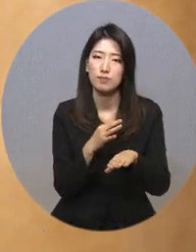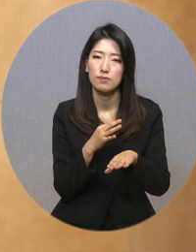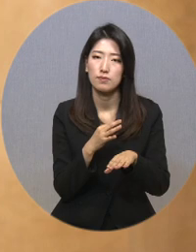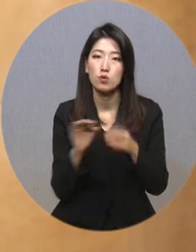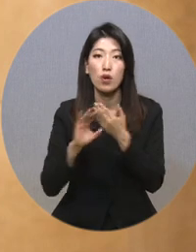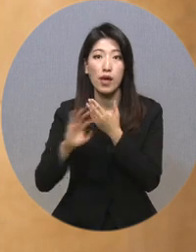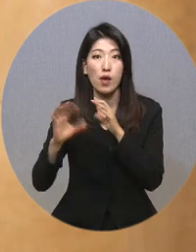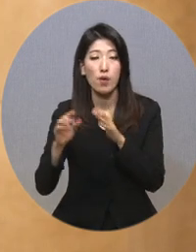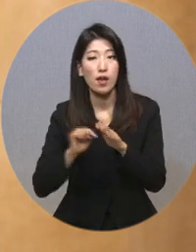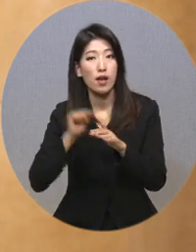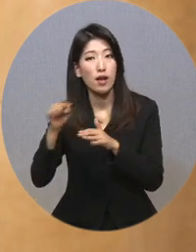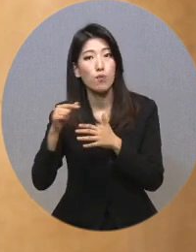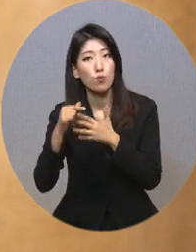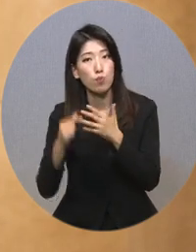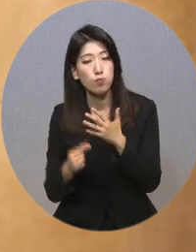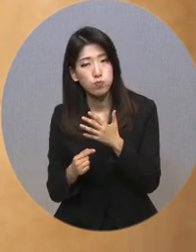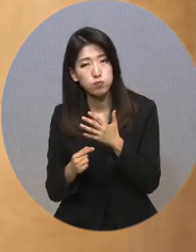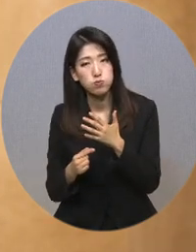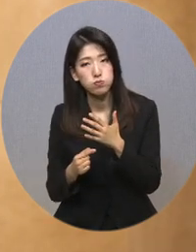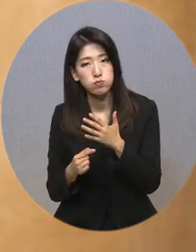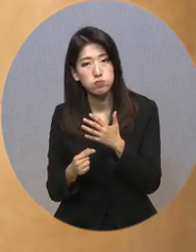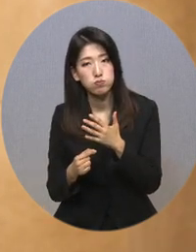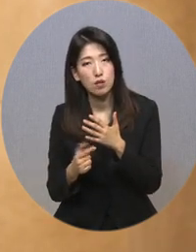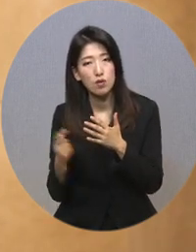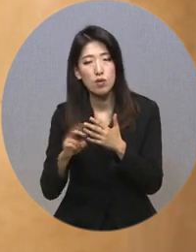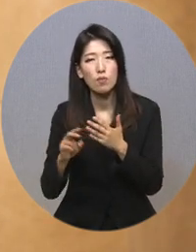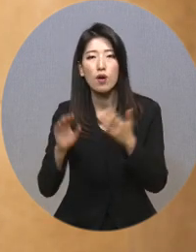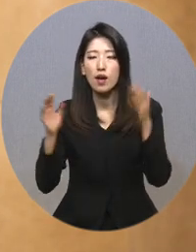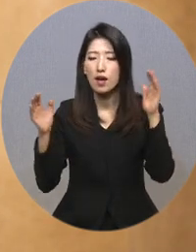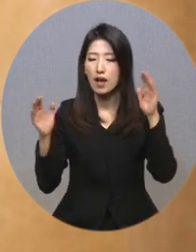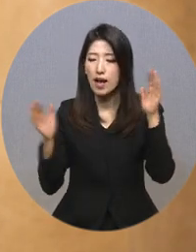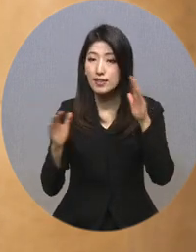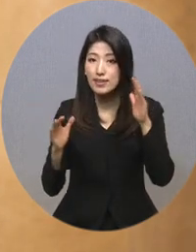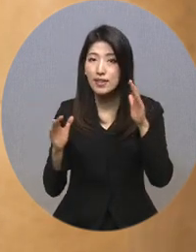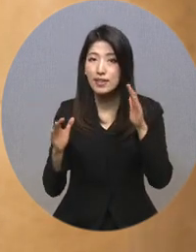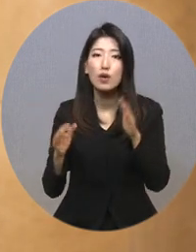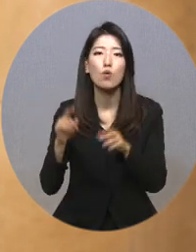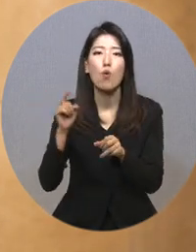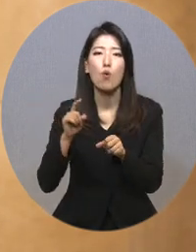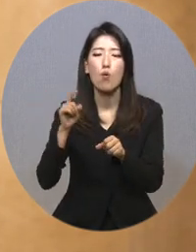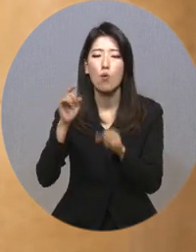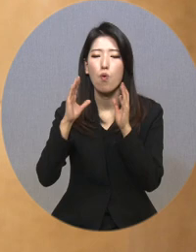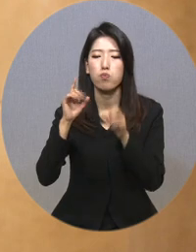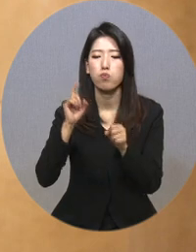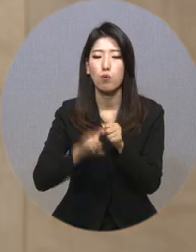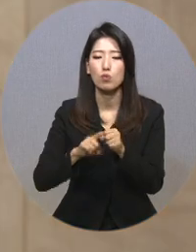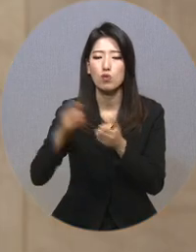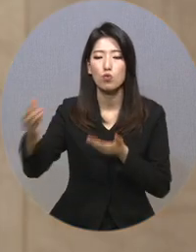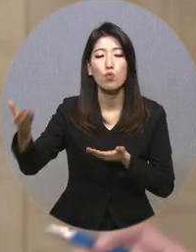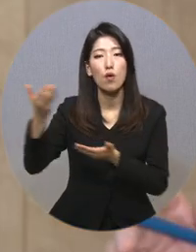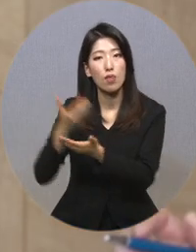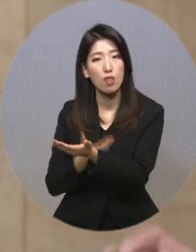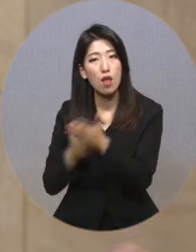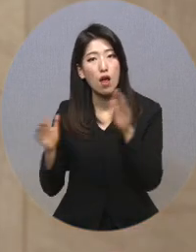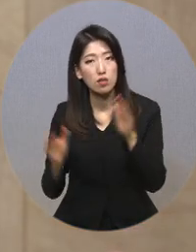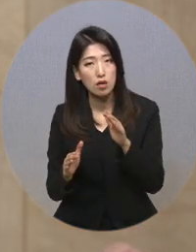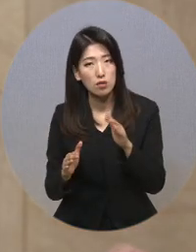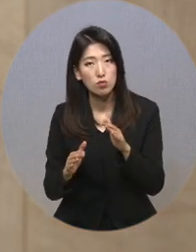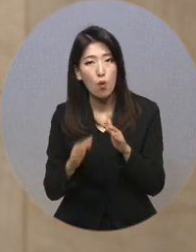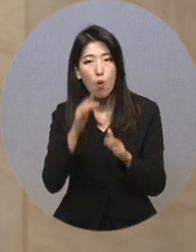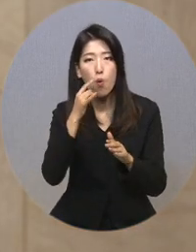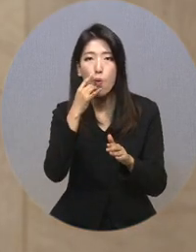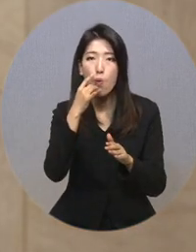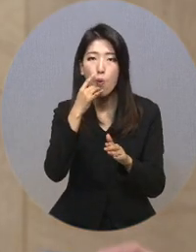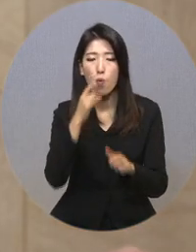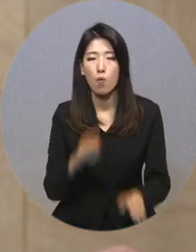해외 연수 프로그램이라든지 뭐 아니면 뭐 교환학생이라든지 그런 쪽에 또 학생들이 관심이 많잖아요. 예. 이런 거에 대해서 군장대는